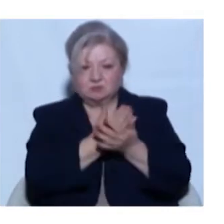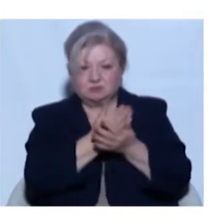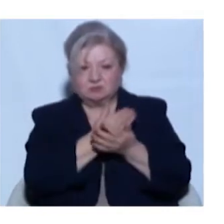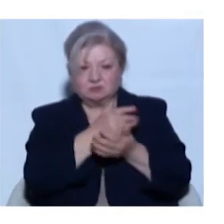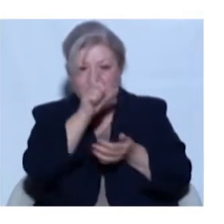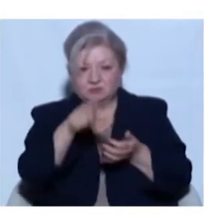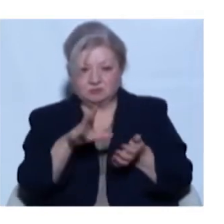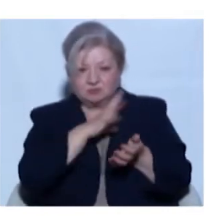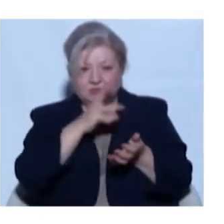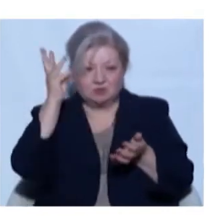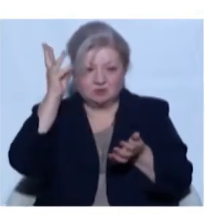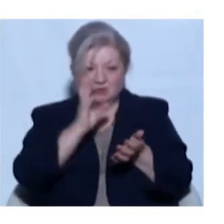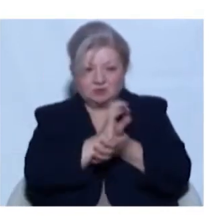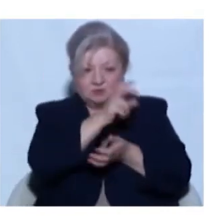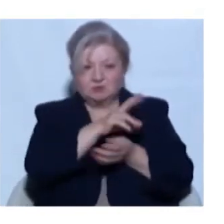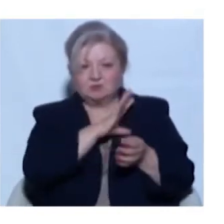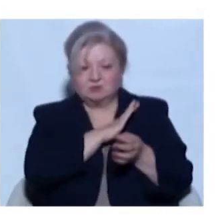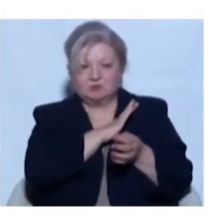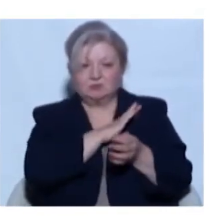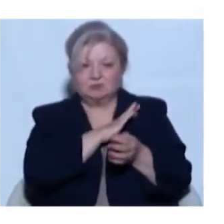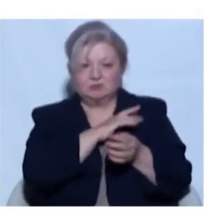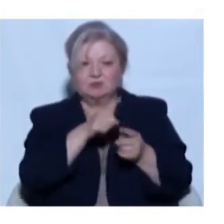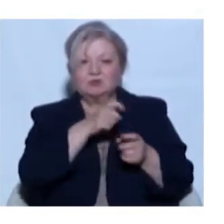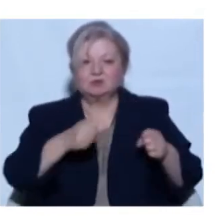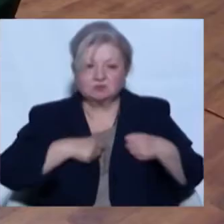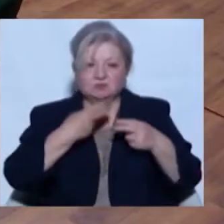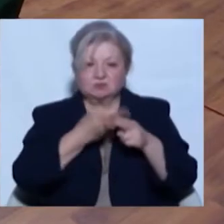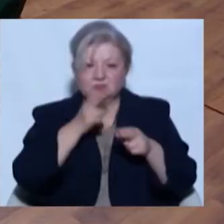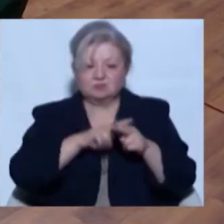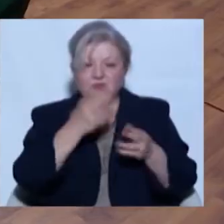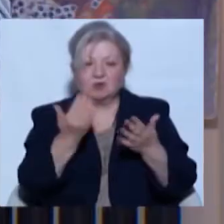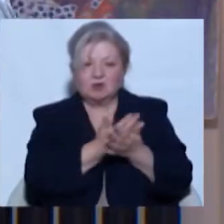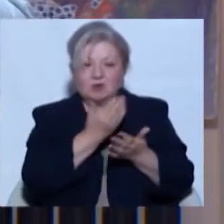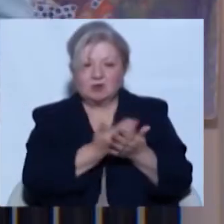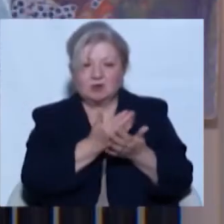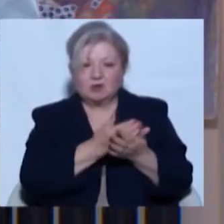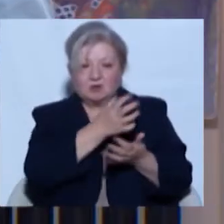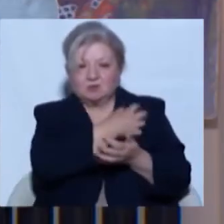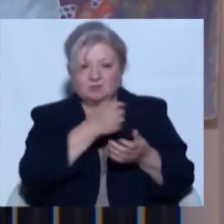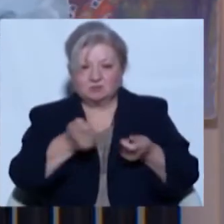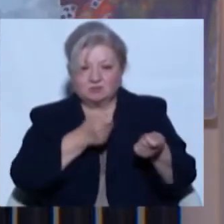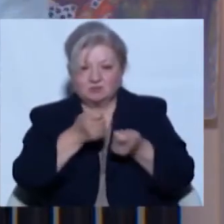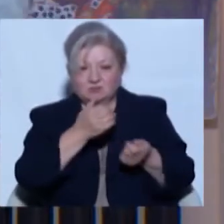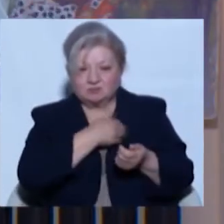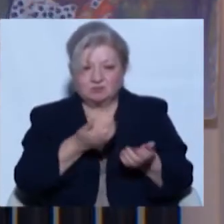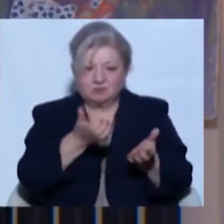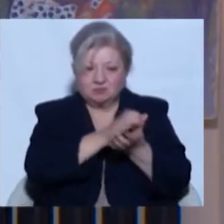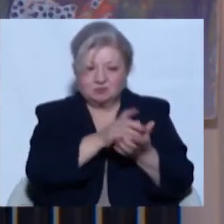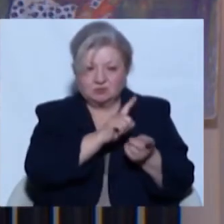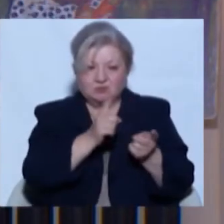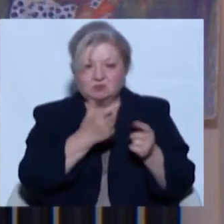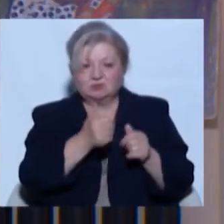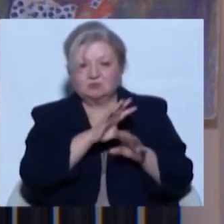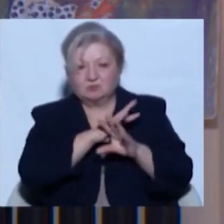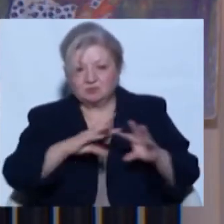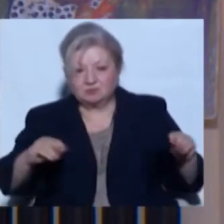დაკავებული ხავდა მანამდე და ამითი შეეცადა ახალი მართველის გული მოეგო და მასთან ურთიერთობა დაემყარებინა, რათა როგორმე